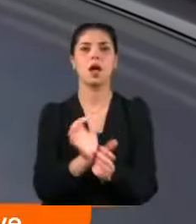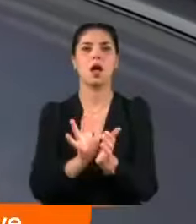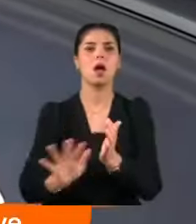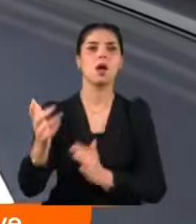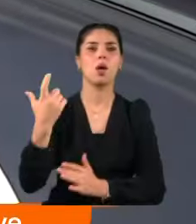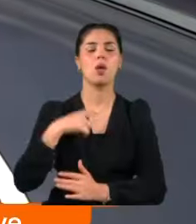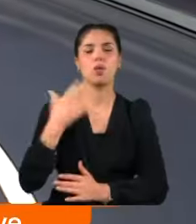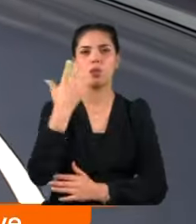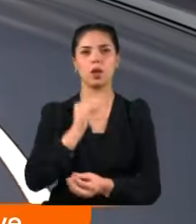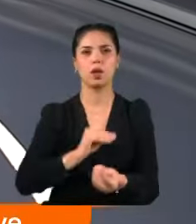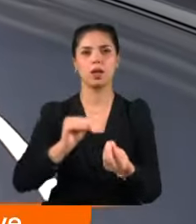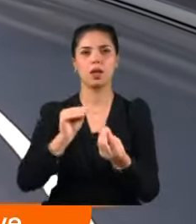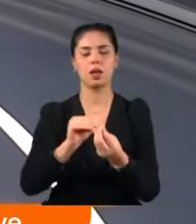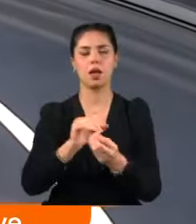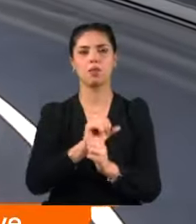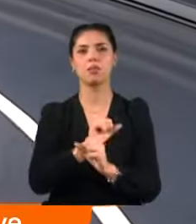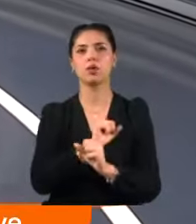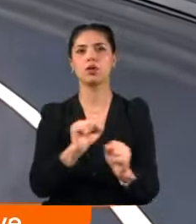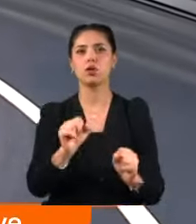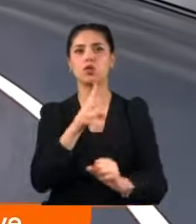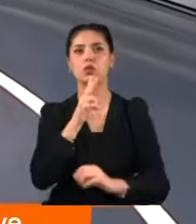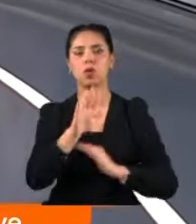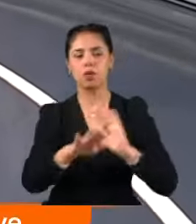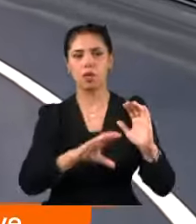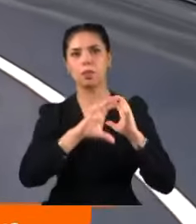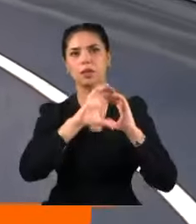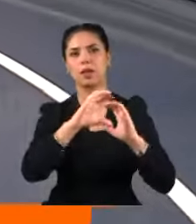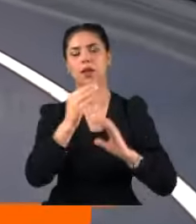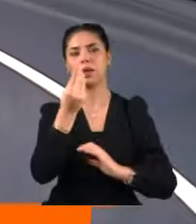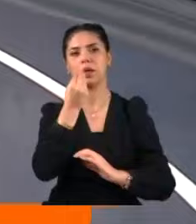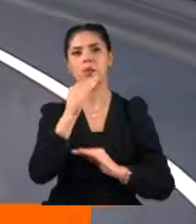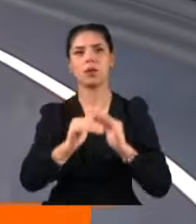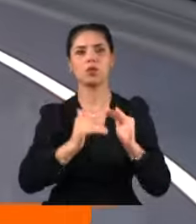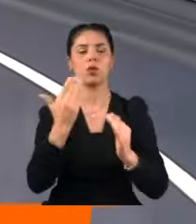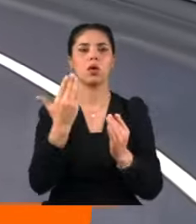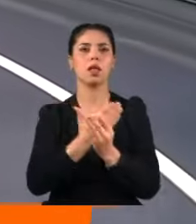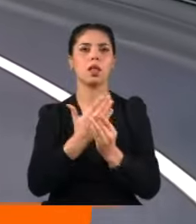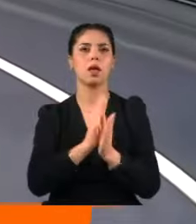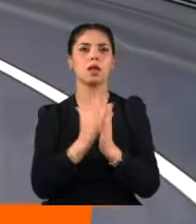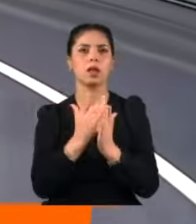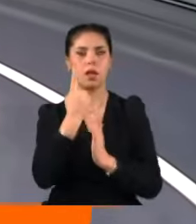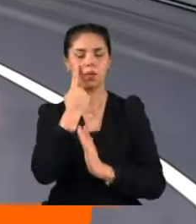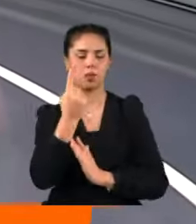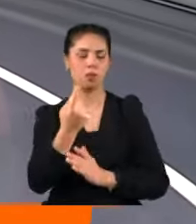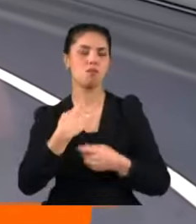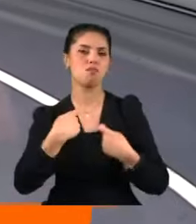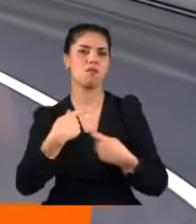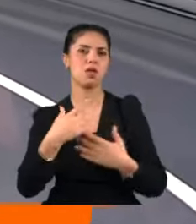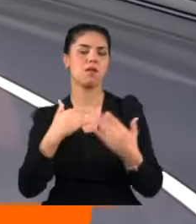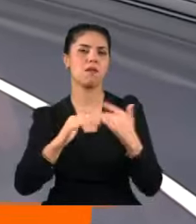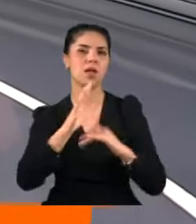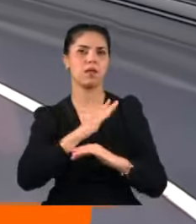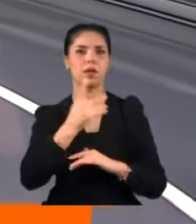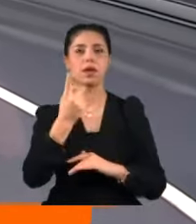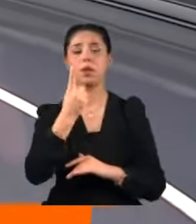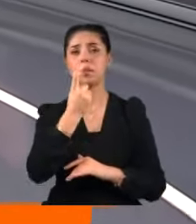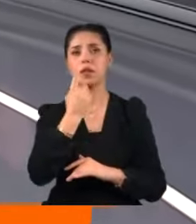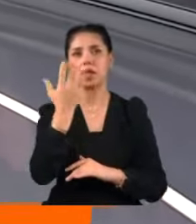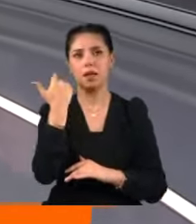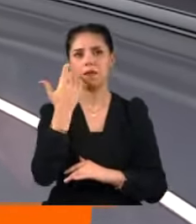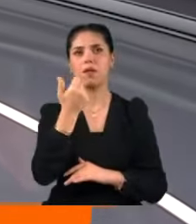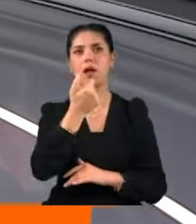Velilerin özel okul zammı kabusunun son perdesi, servis ve yemeklerin ardından ders kitabı ücretleriyle devam ediyor. Geçtiğimiz yıl 6 ila 10